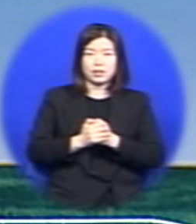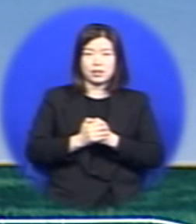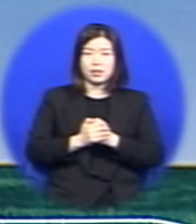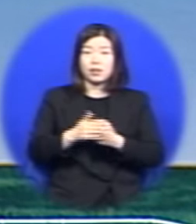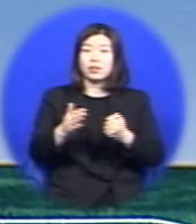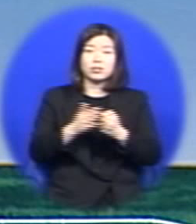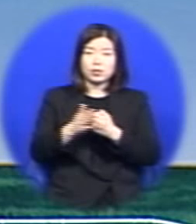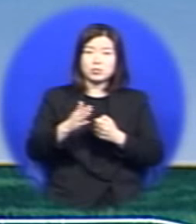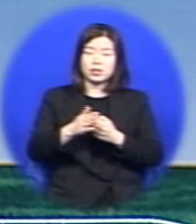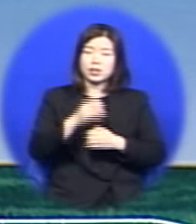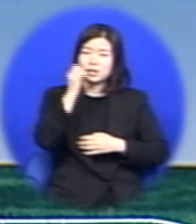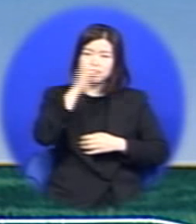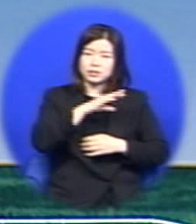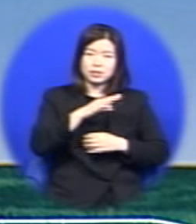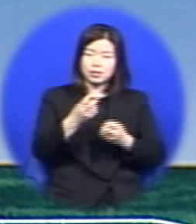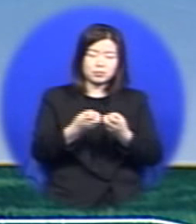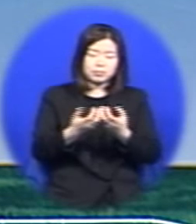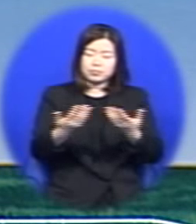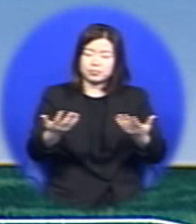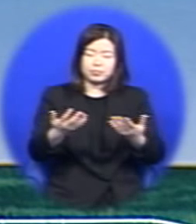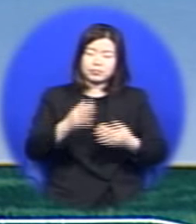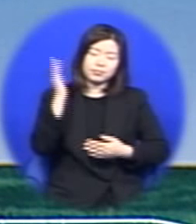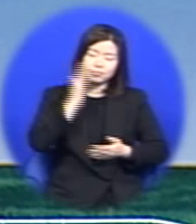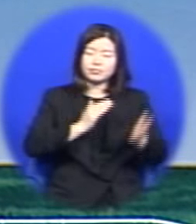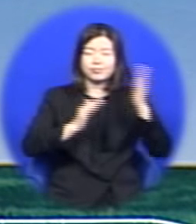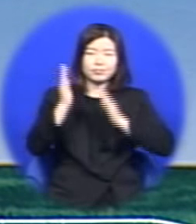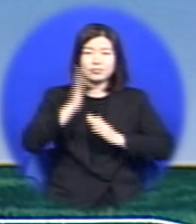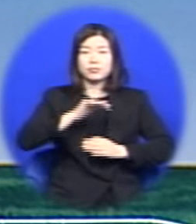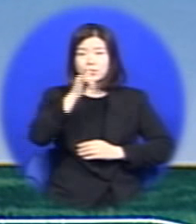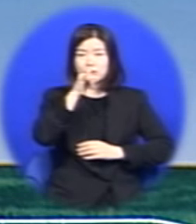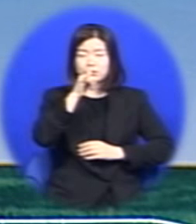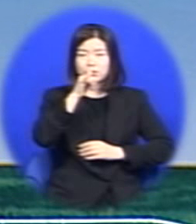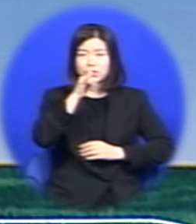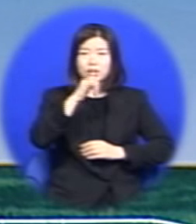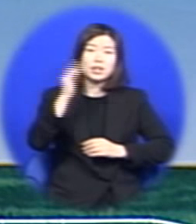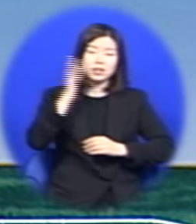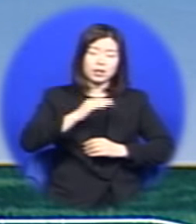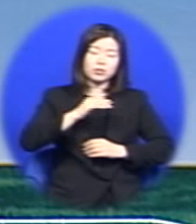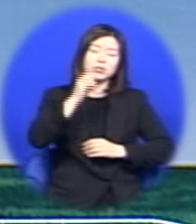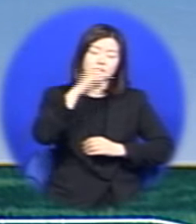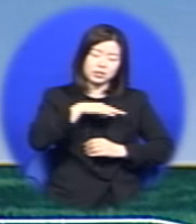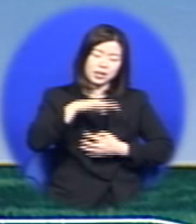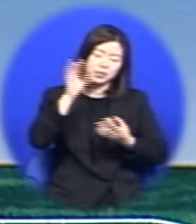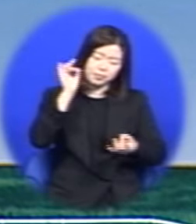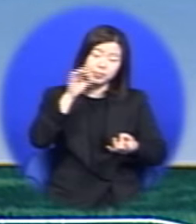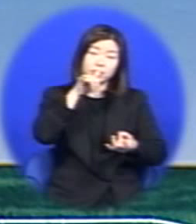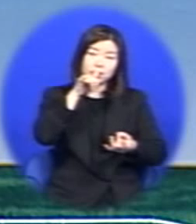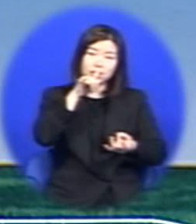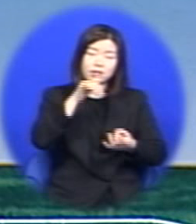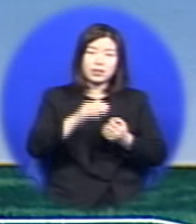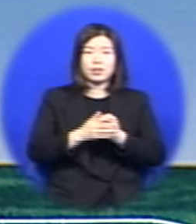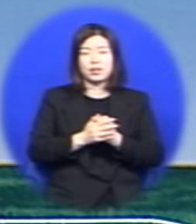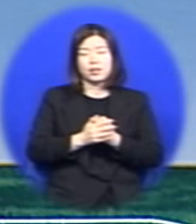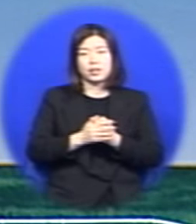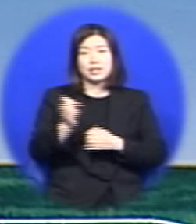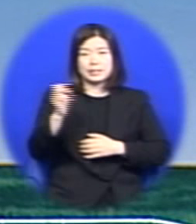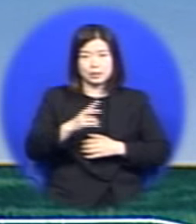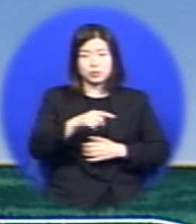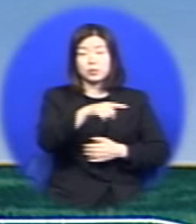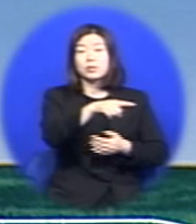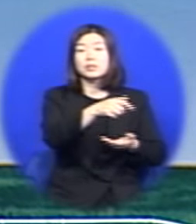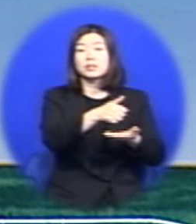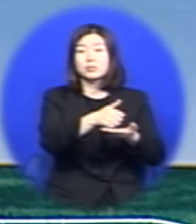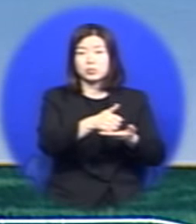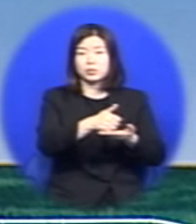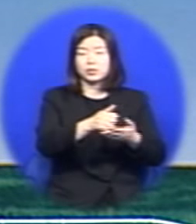그래서 그냥 대책 없이 맞았습니다. 때려도 그냥 맞았습니다. 그리고 그분을